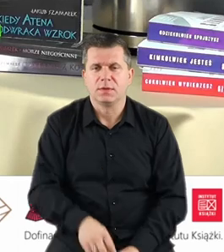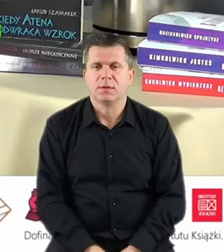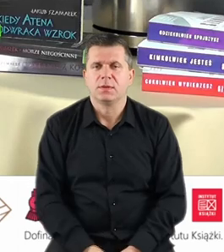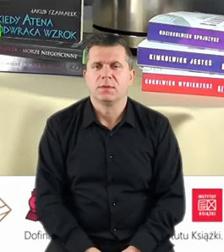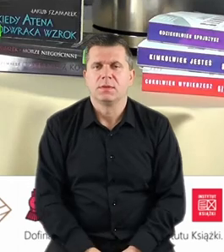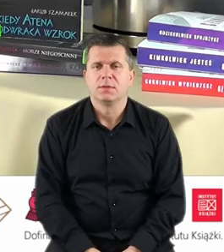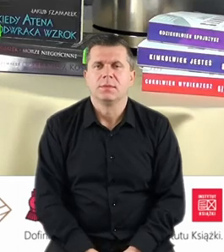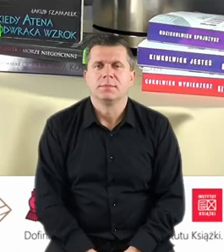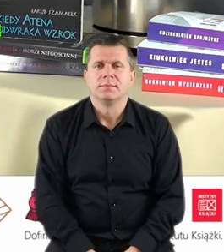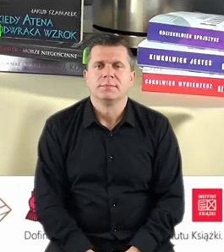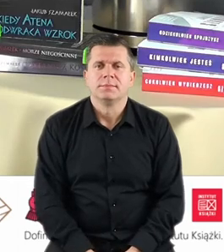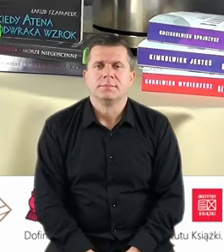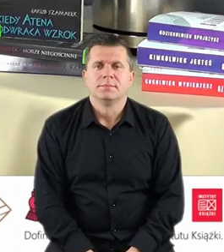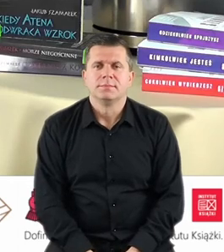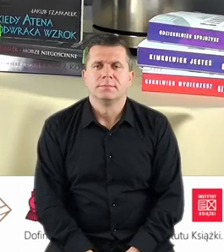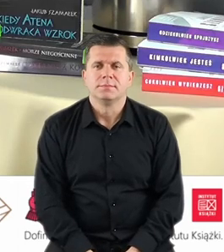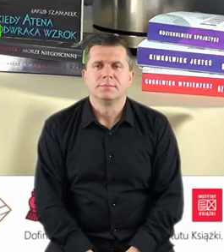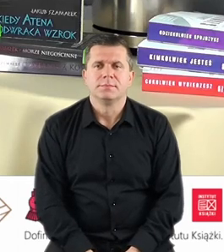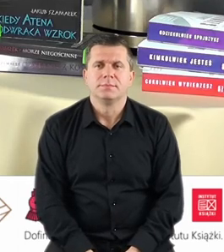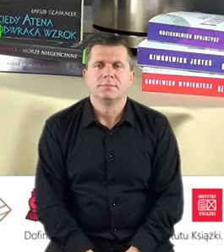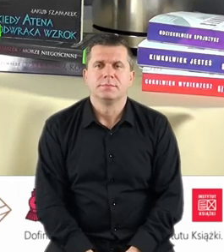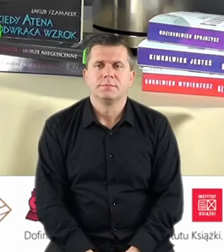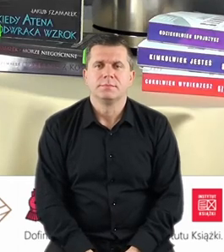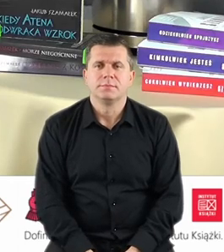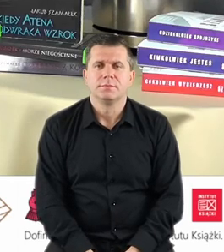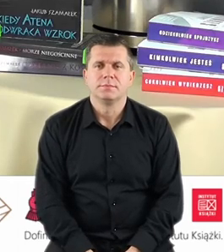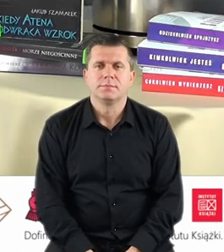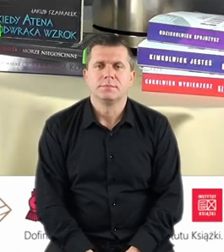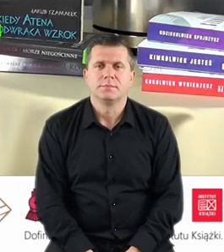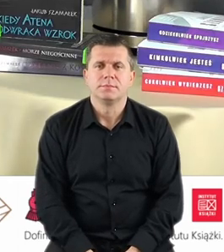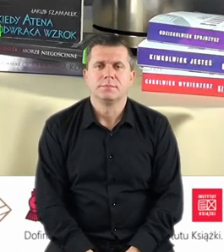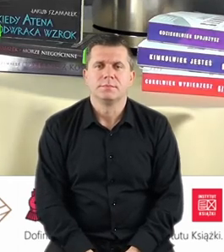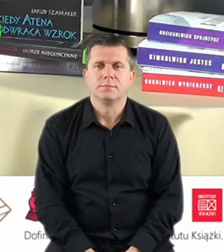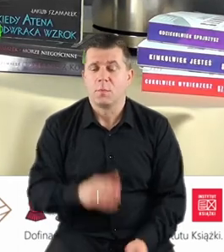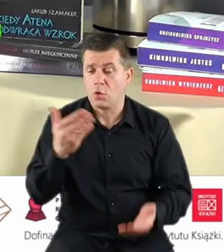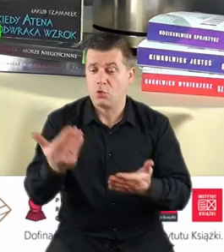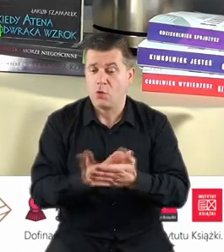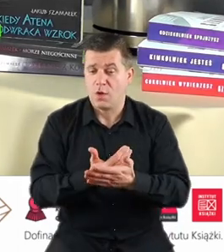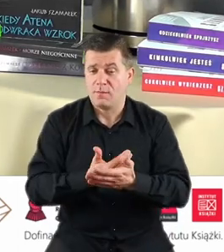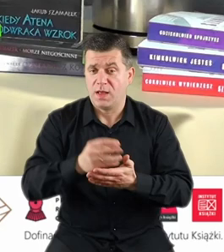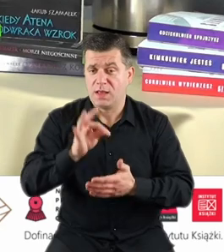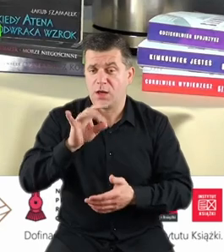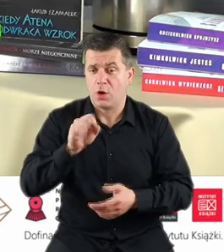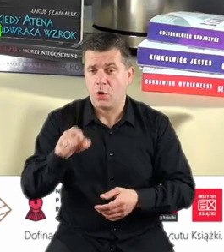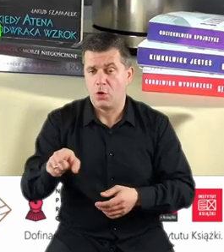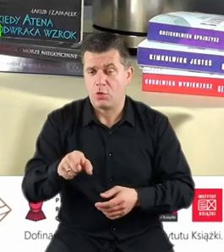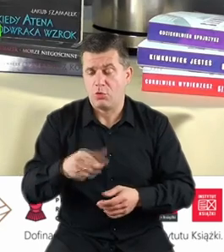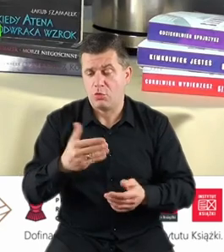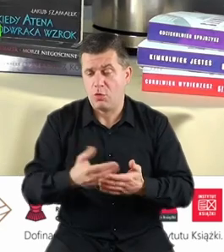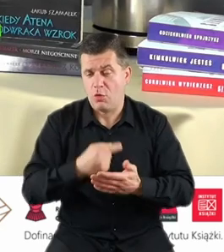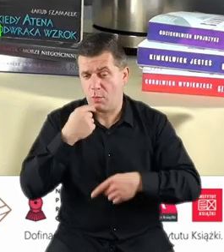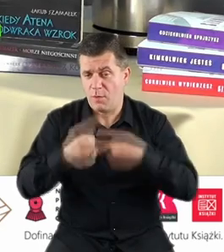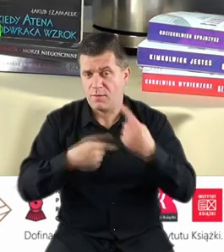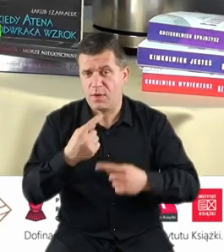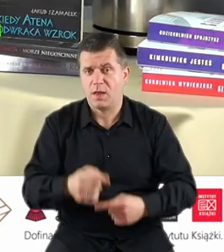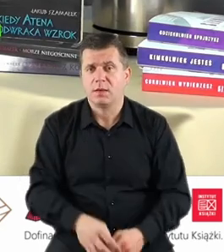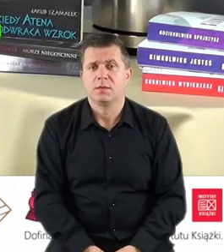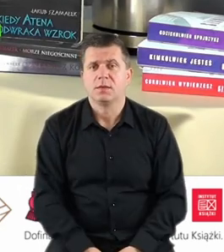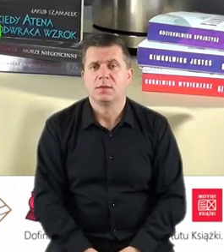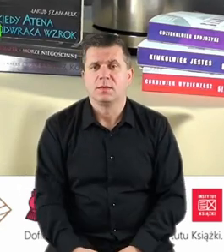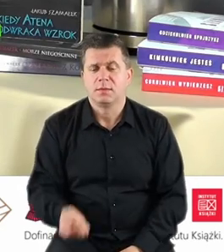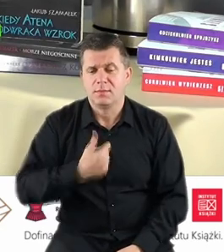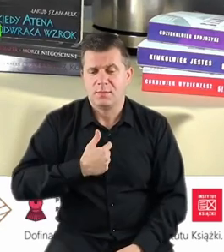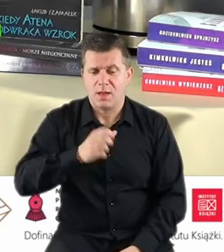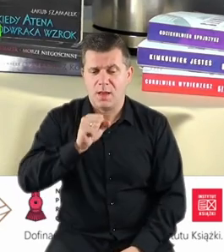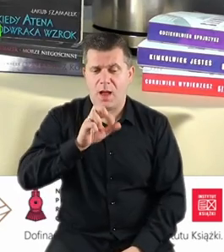już wyeksploatowałem to. A jednocześnie sam, bo ta nowa trylogia Ukryta sieć opowiada o nowych technologiach. No i ja